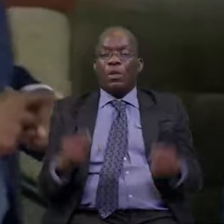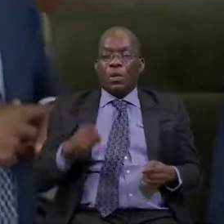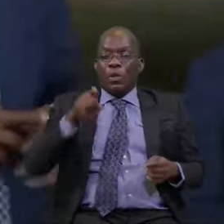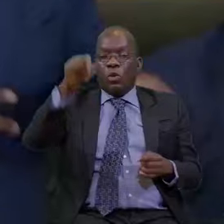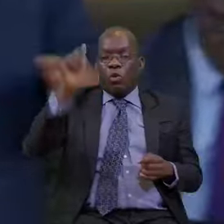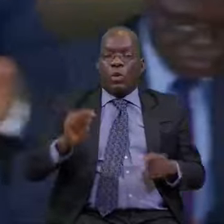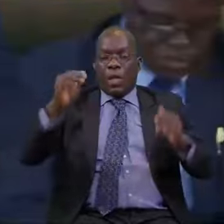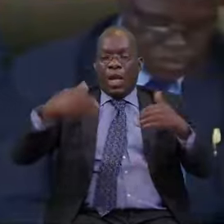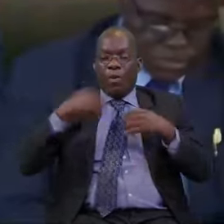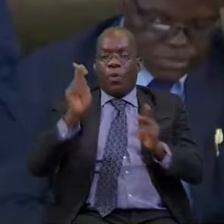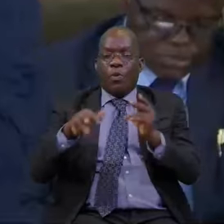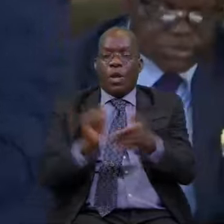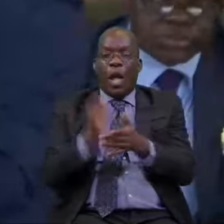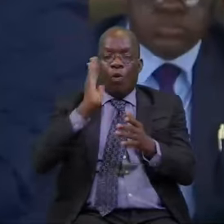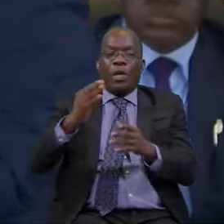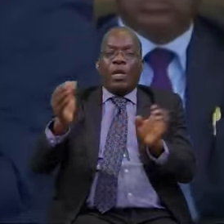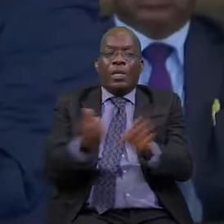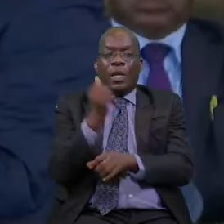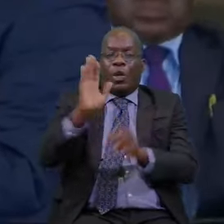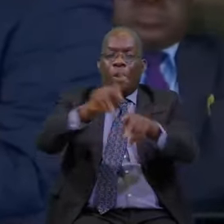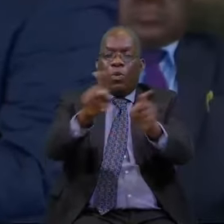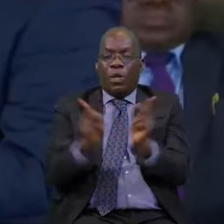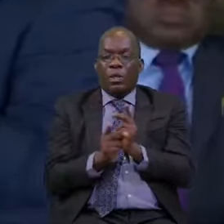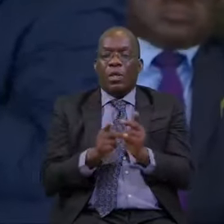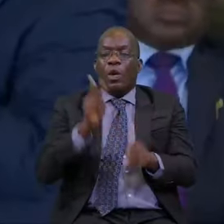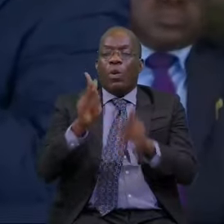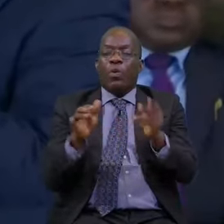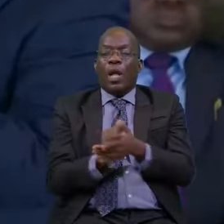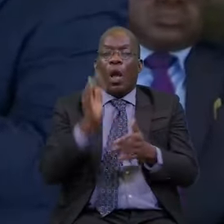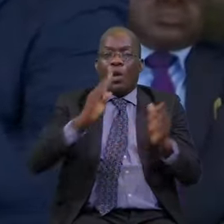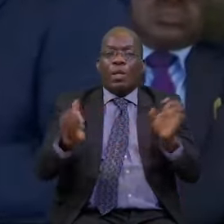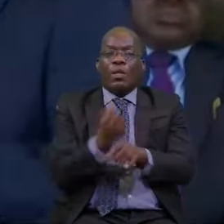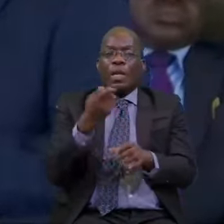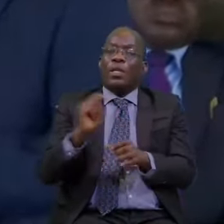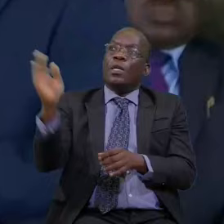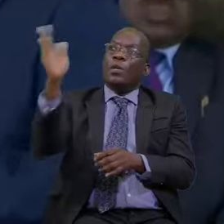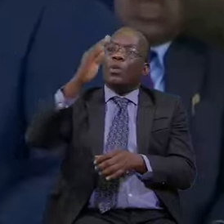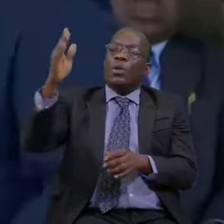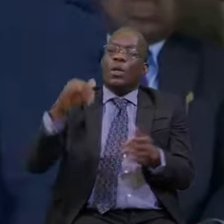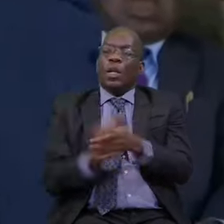vous devez avoir des successeurs, des gens